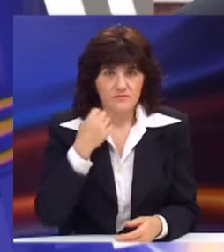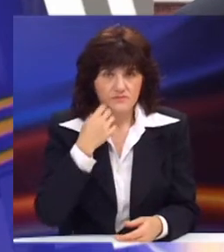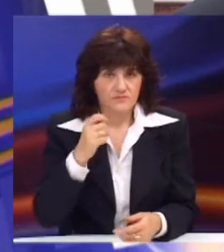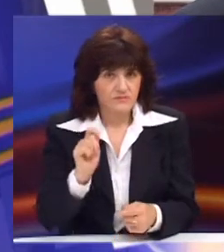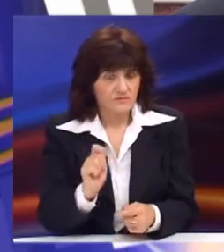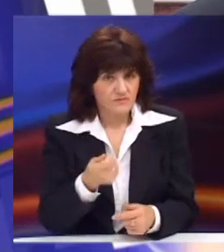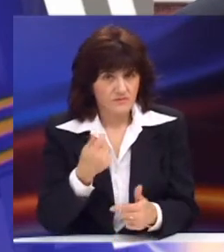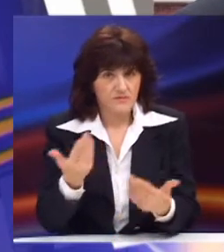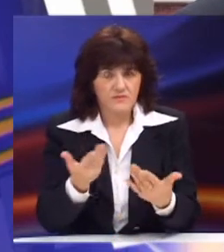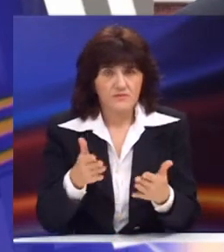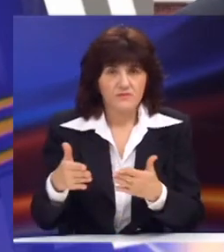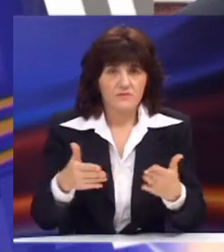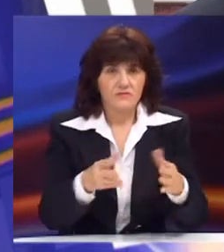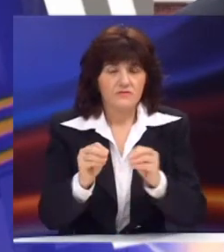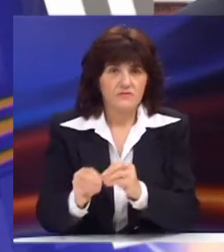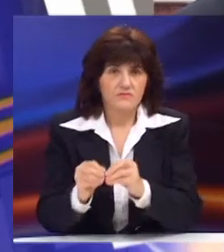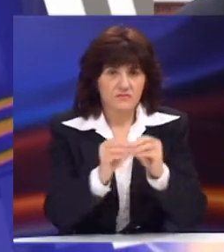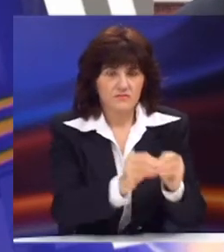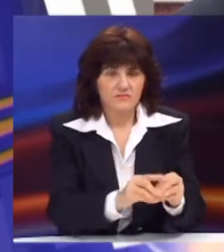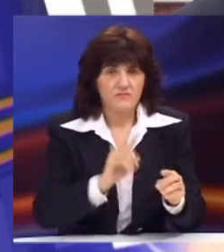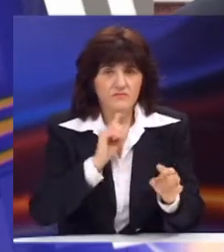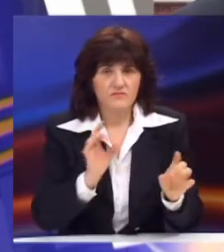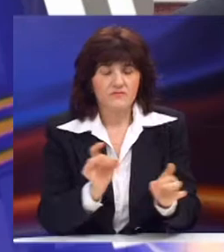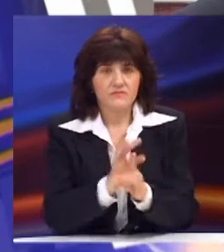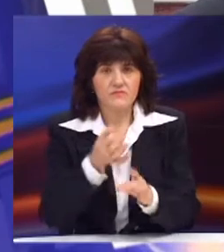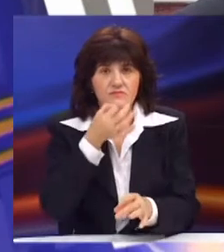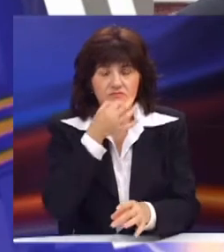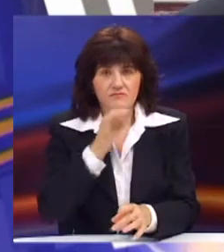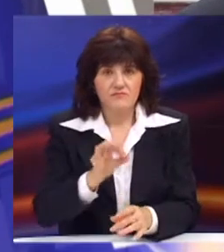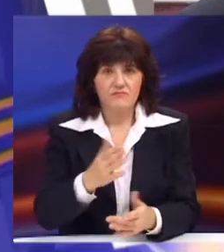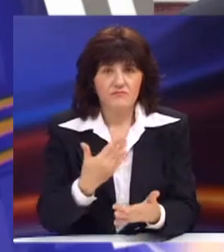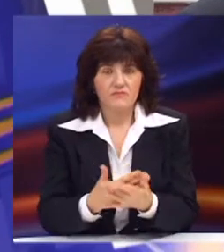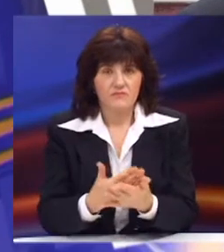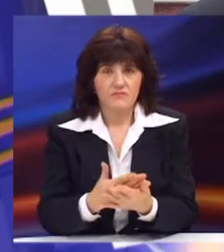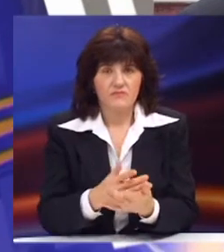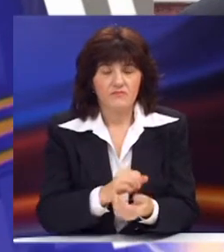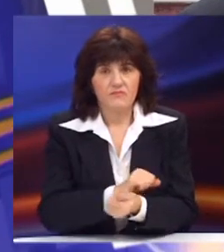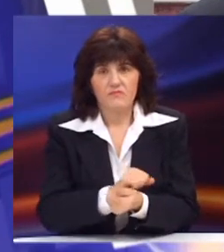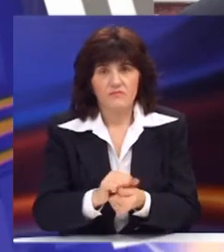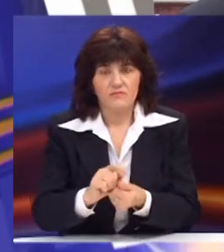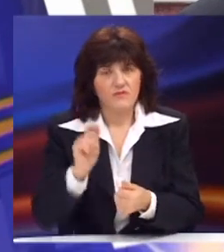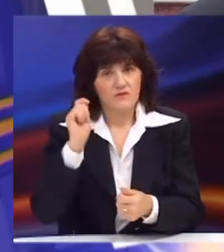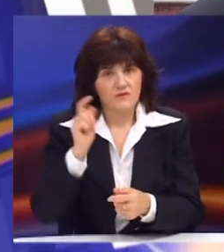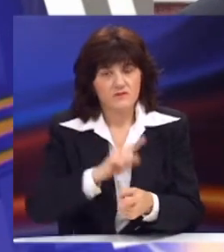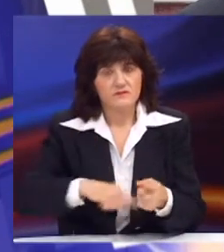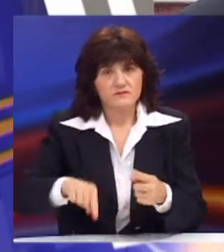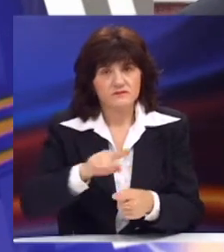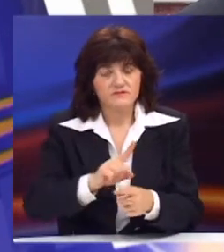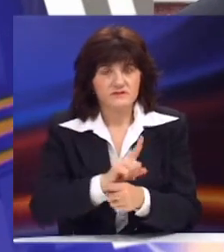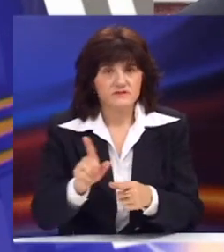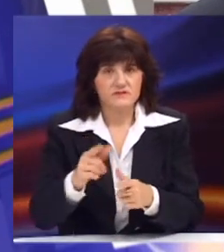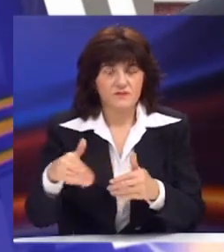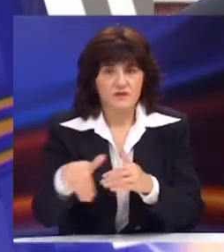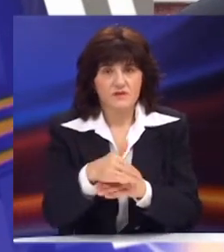naravno kada nađemo rešenje za te alternativne pravce, još neka sretnija, bolja rešenja, da će u celosti biti i ispoštovana